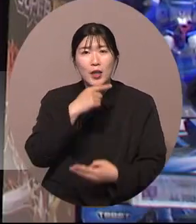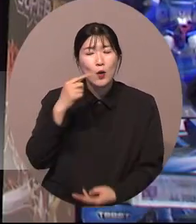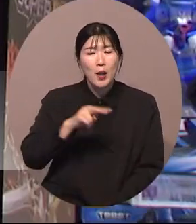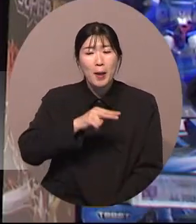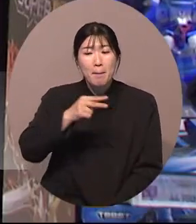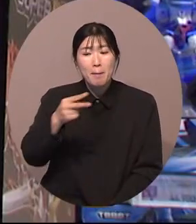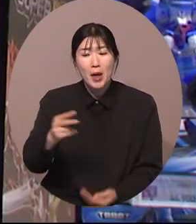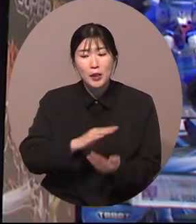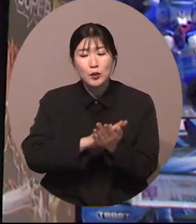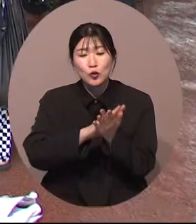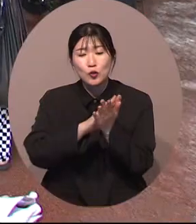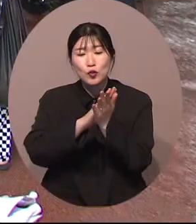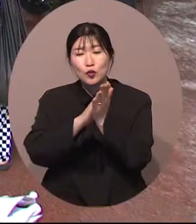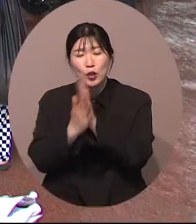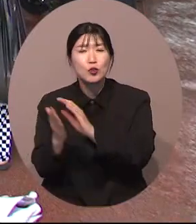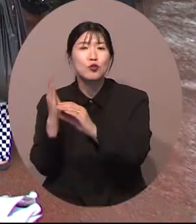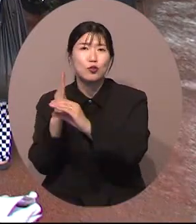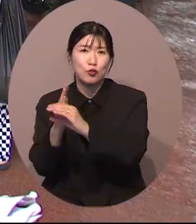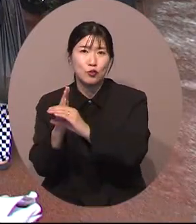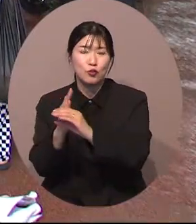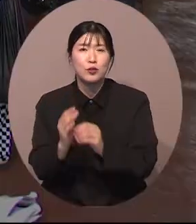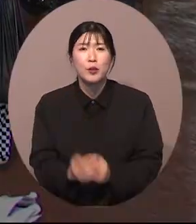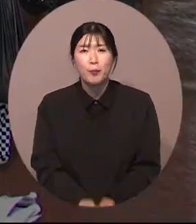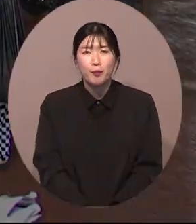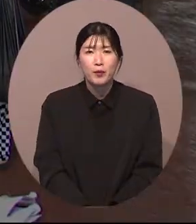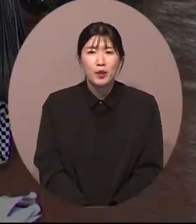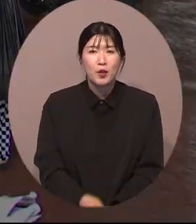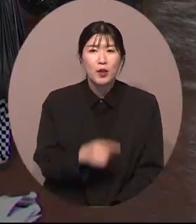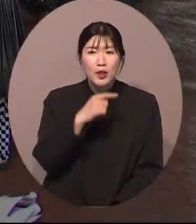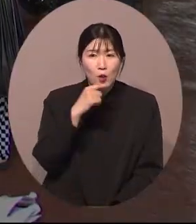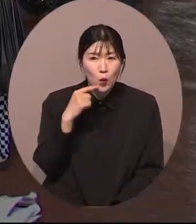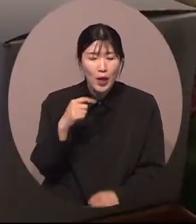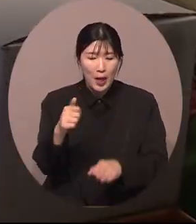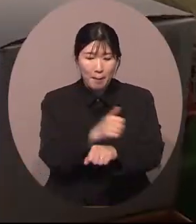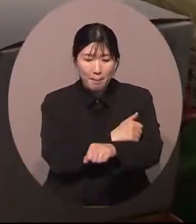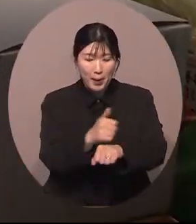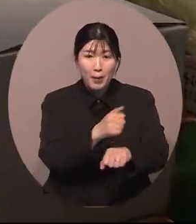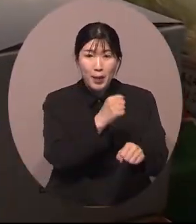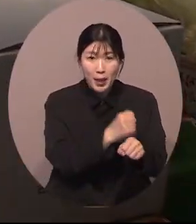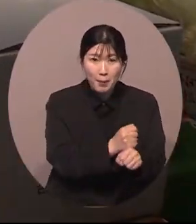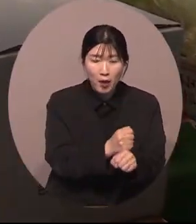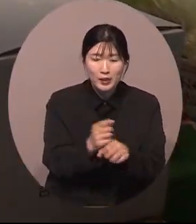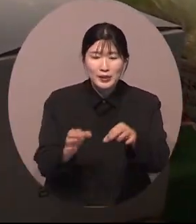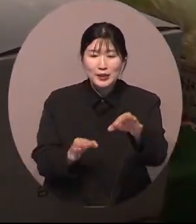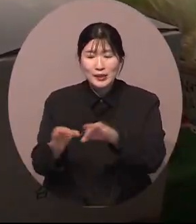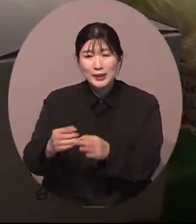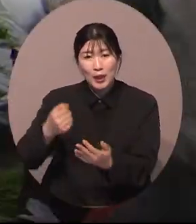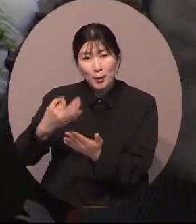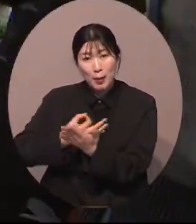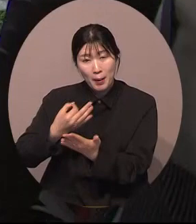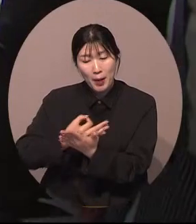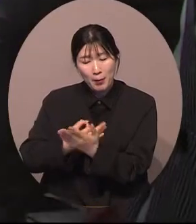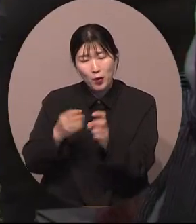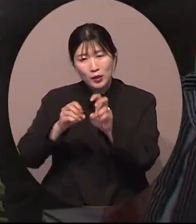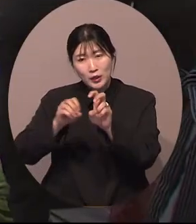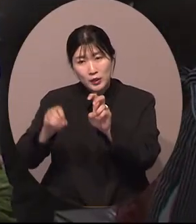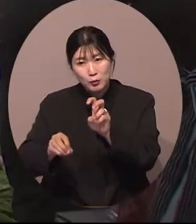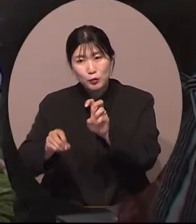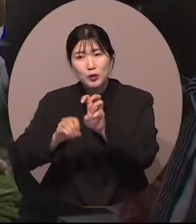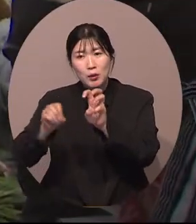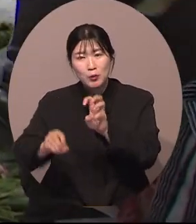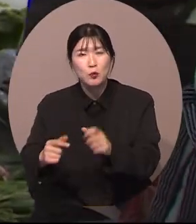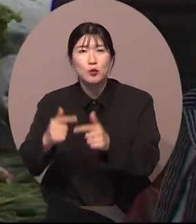평일로 전환했습니다. 이후 일요일 유동 인구가 늘면서 전통시장 등의 매출이 20-30% 늘었다는